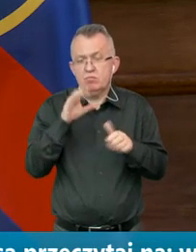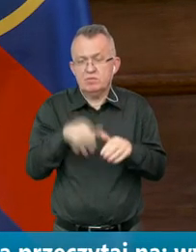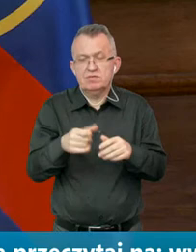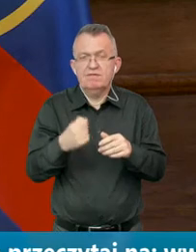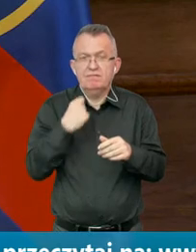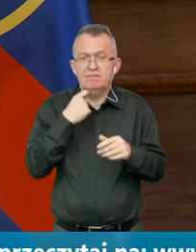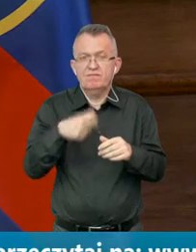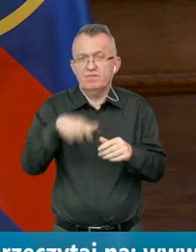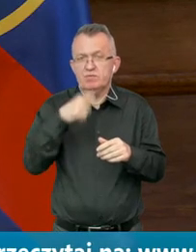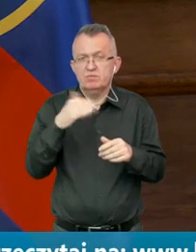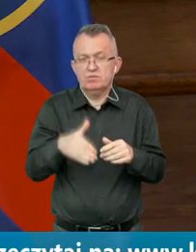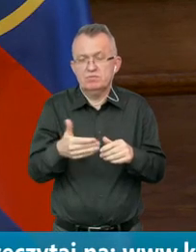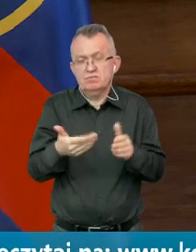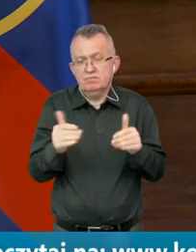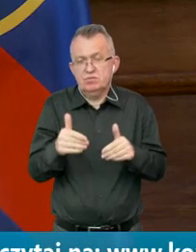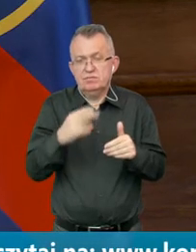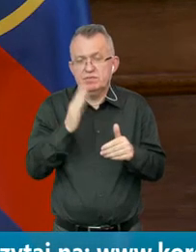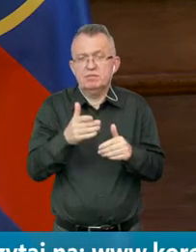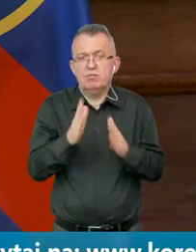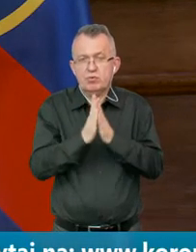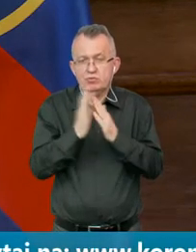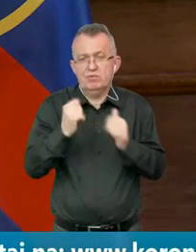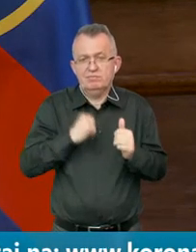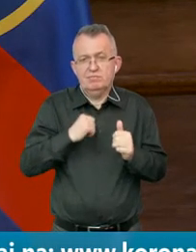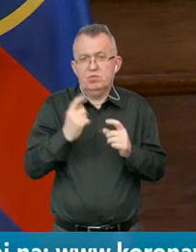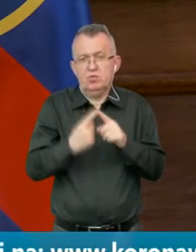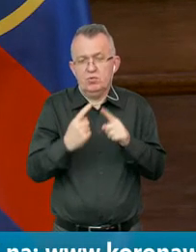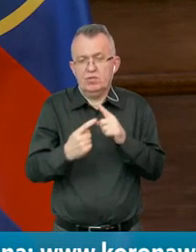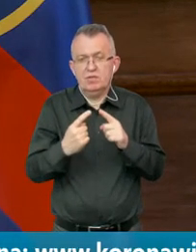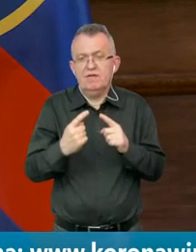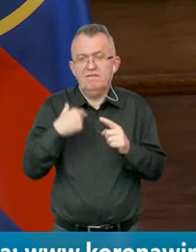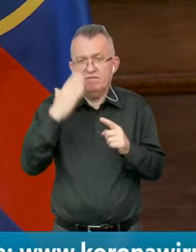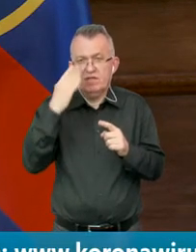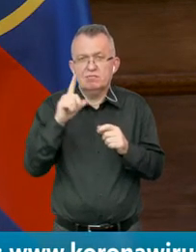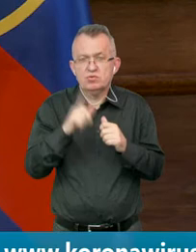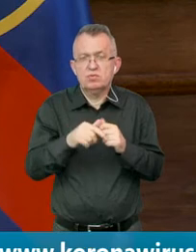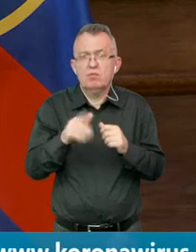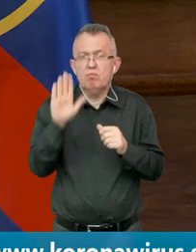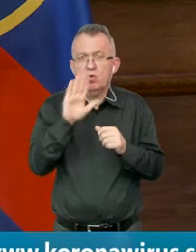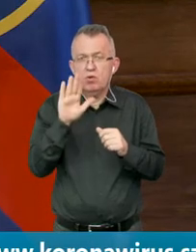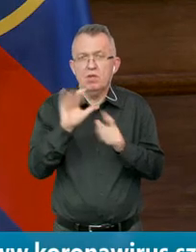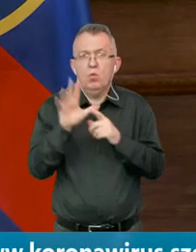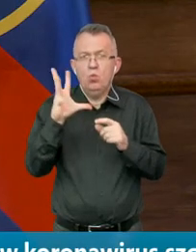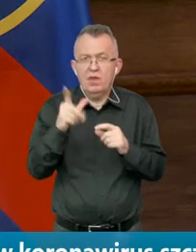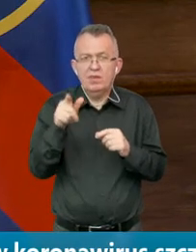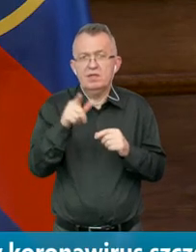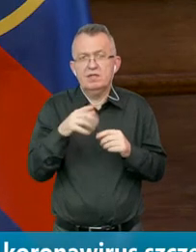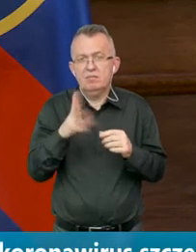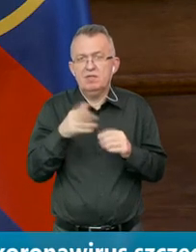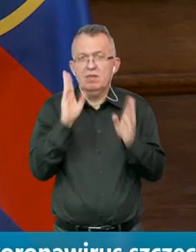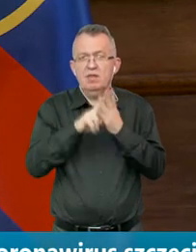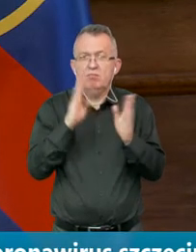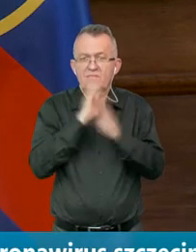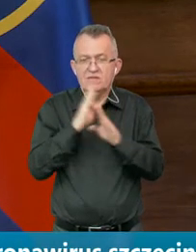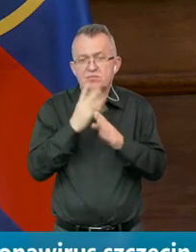pandemią, więc prosimy jeszcze o cierpliwość. Ja wiem, że pogoda coraz lepsza, coraz fajniej się spędza tam